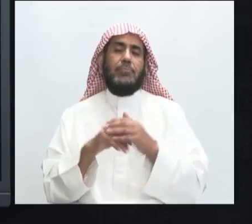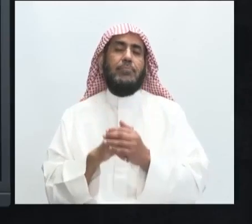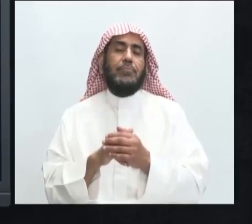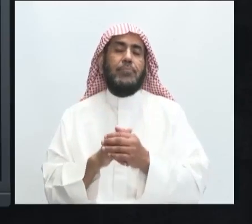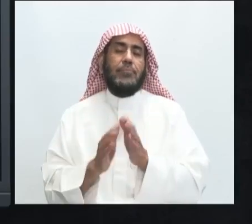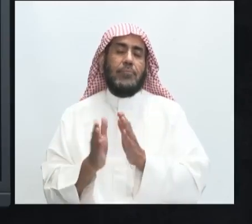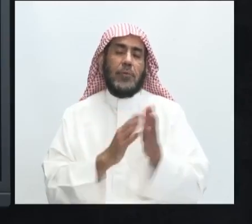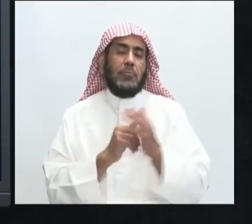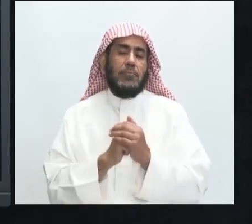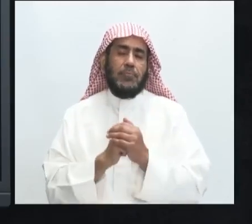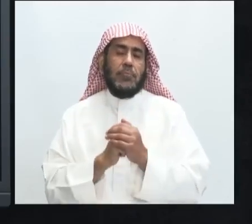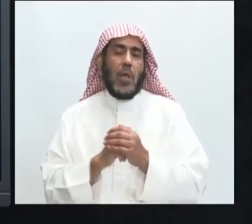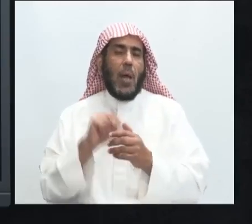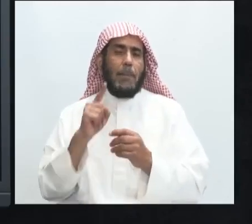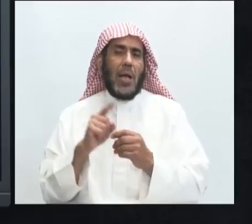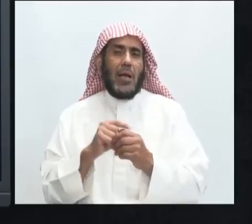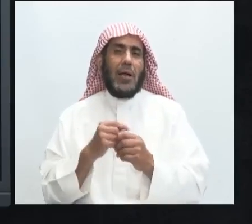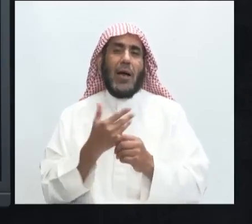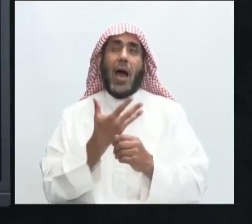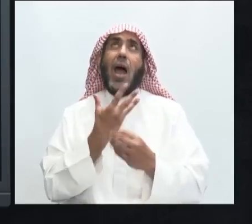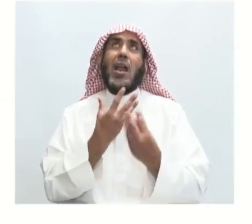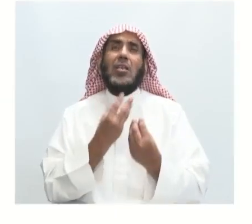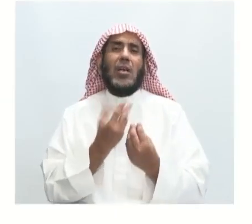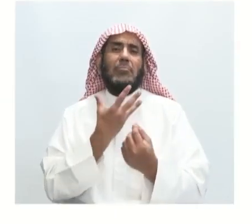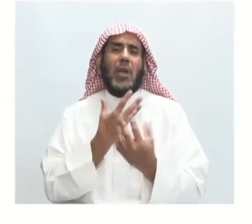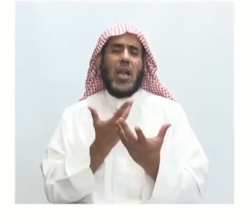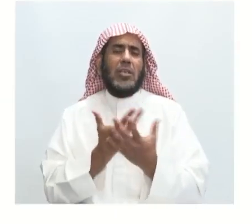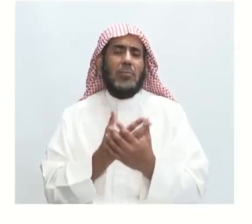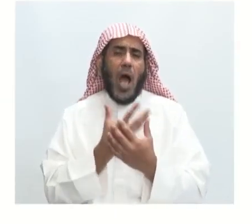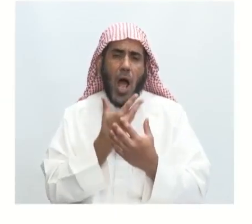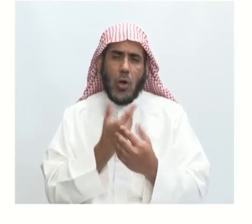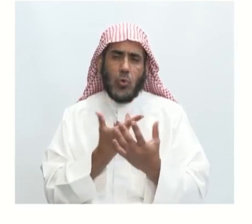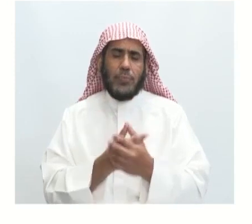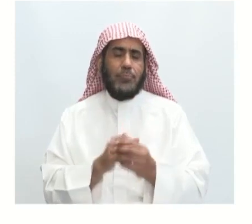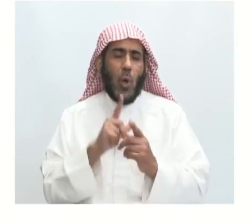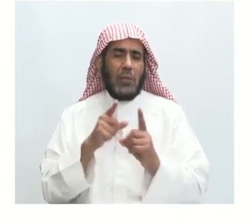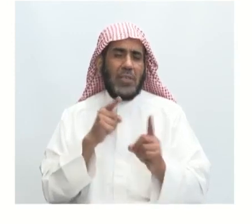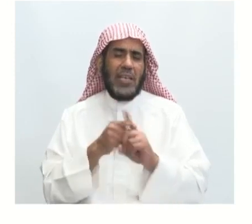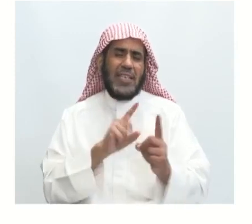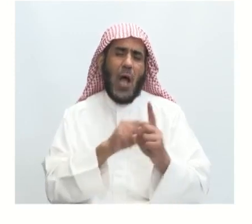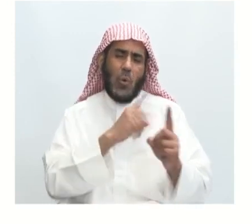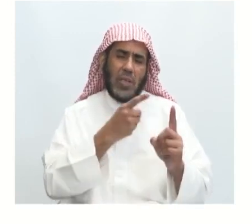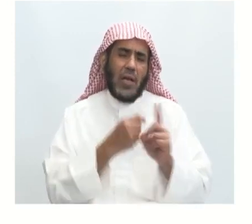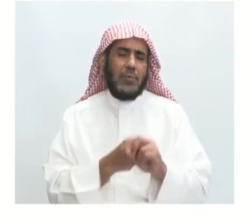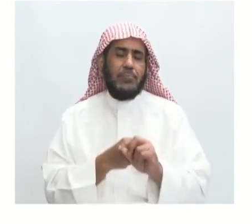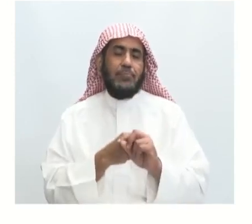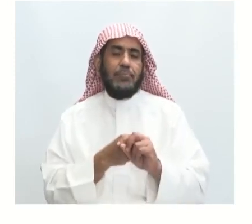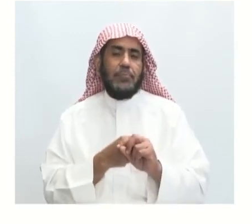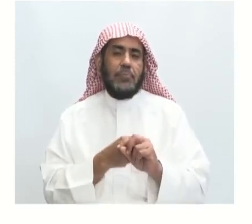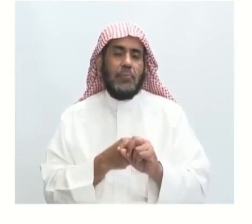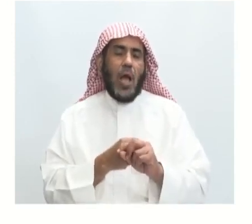الدعاء جميل باء الرجاء الرجاء وحين يكون ويكون حين يخاطب الانسان انسانا اخر